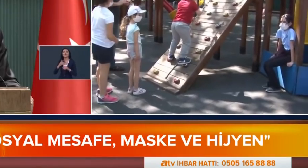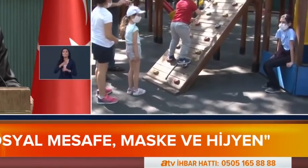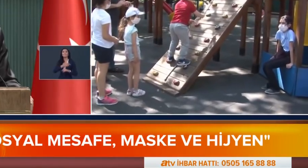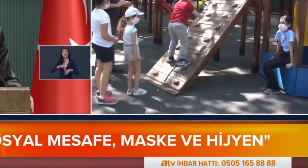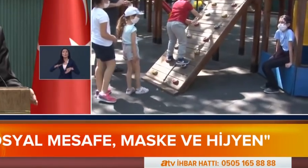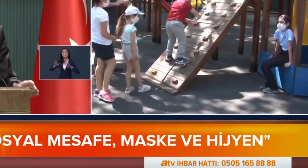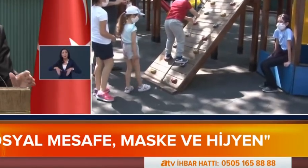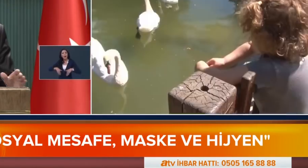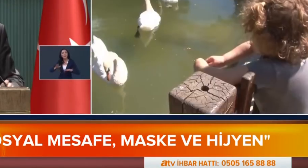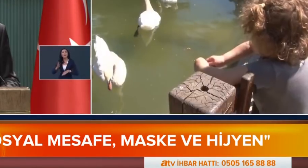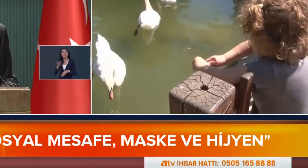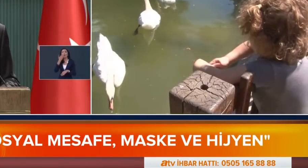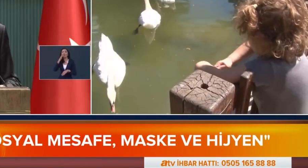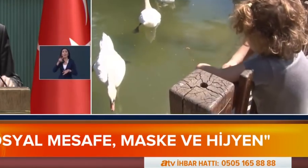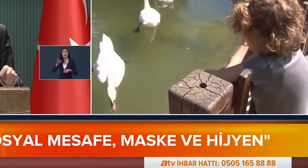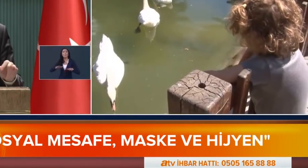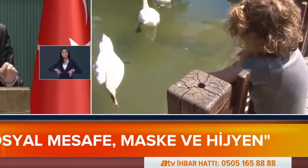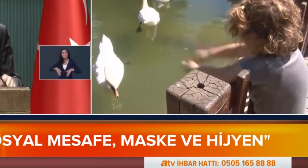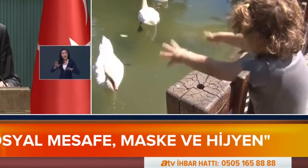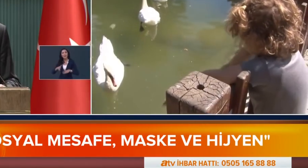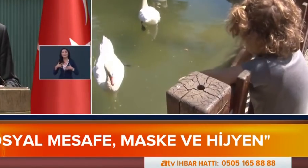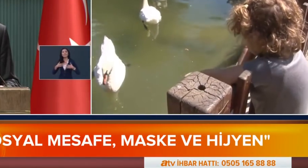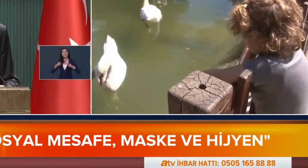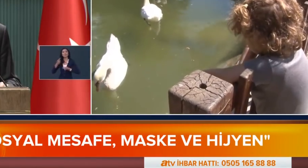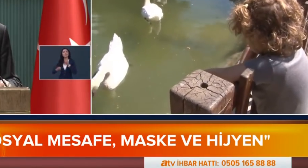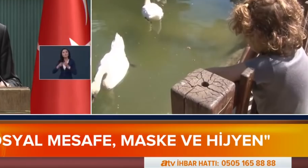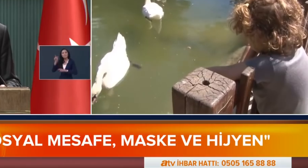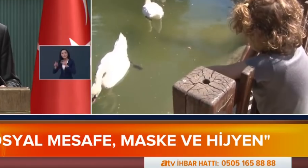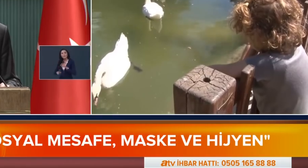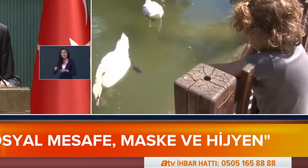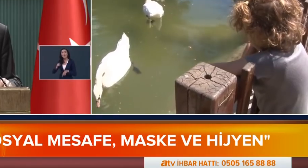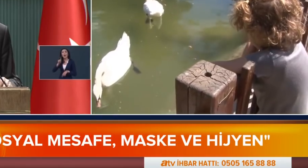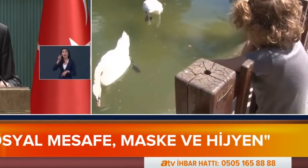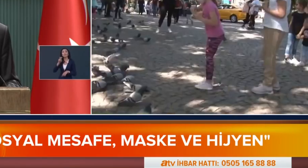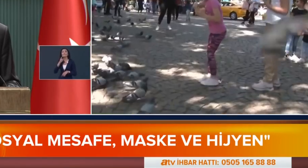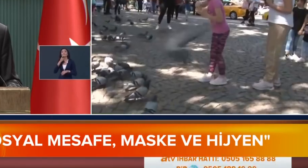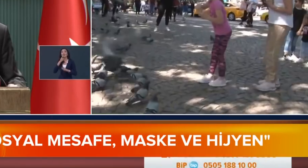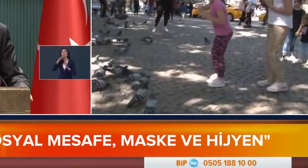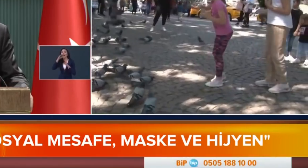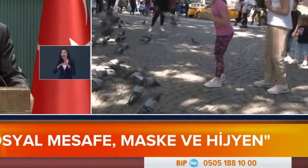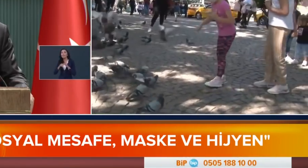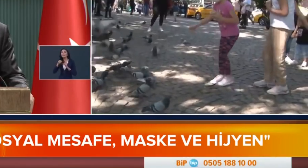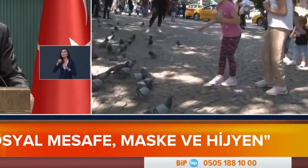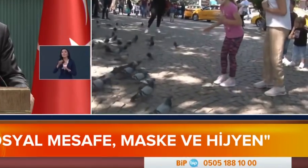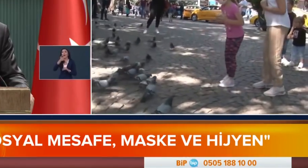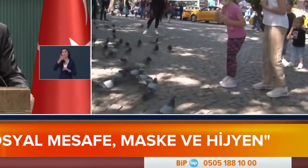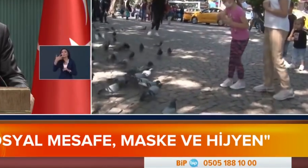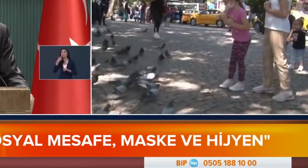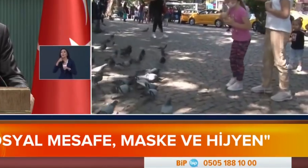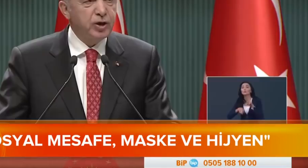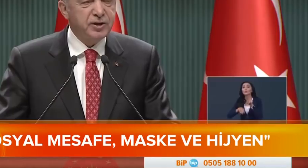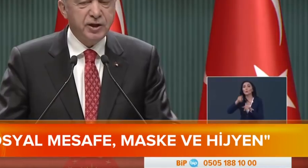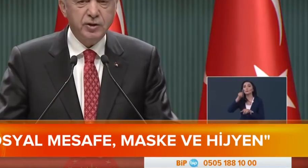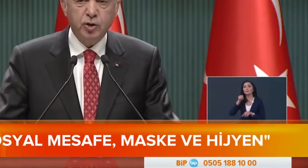parklar ve doğa parkları, sağlık çalışanları 18 yaş altı ve 65